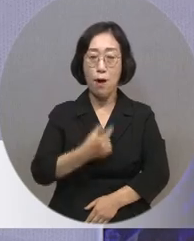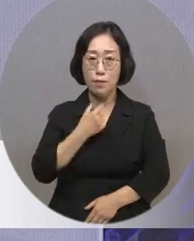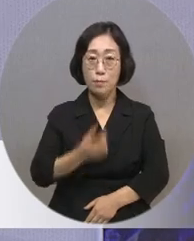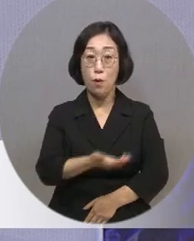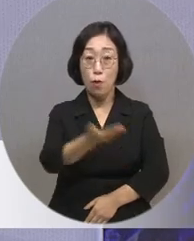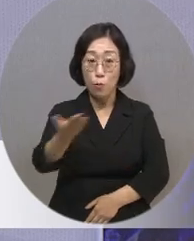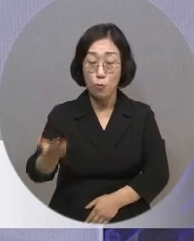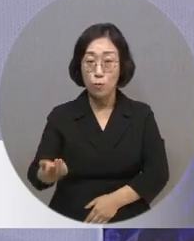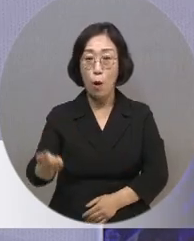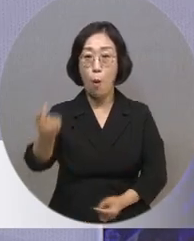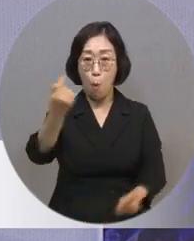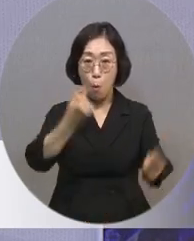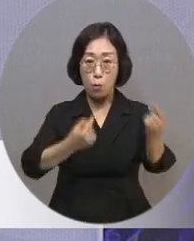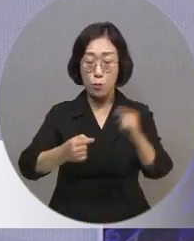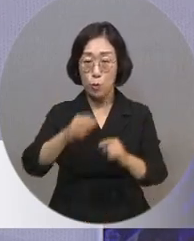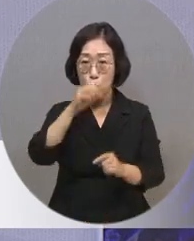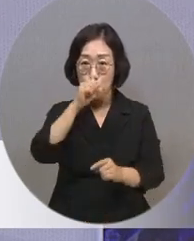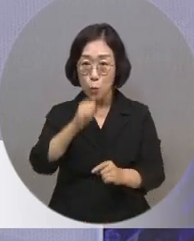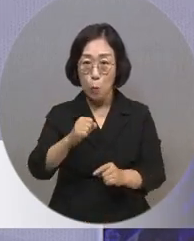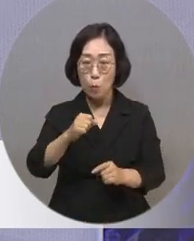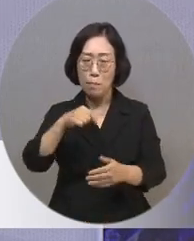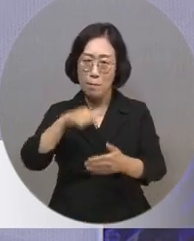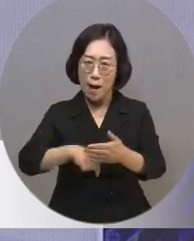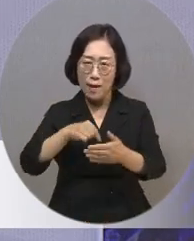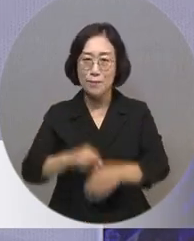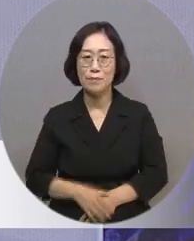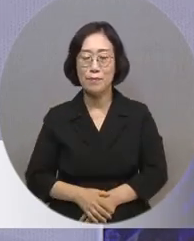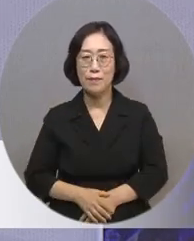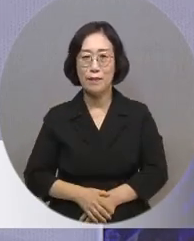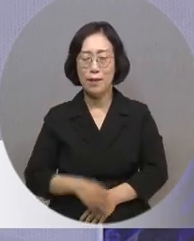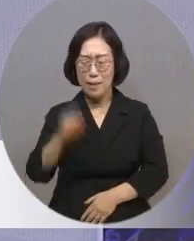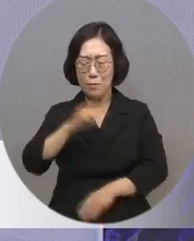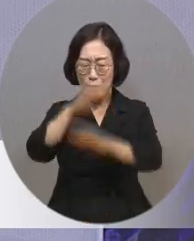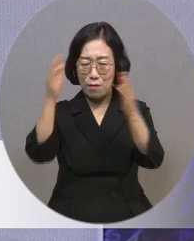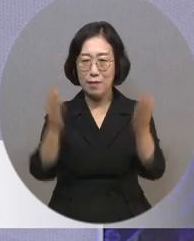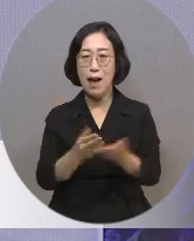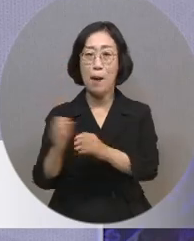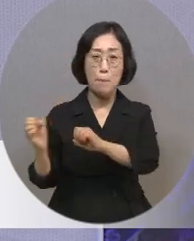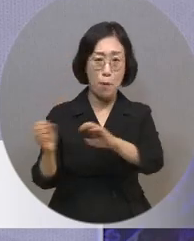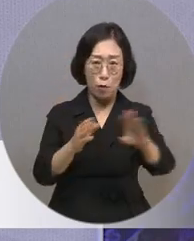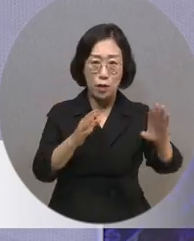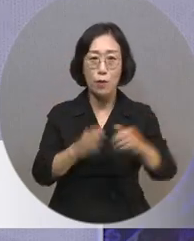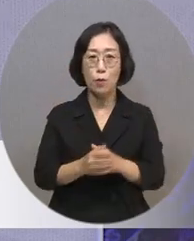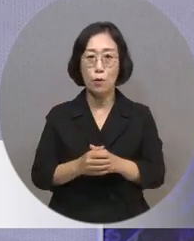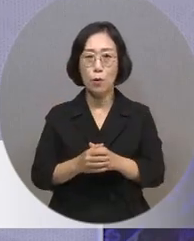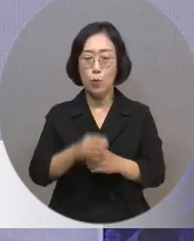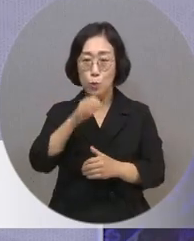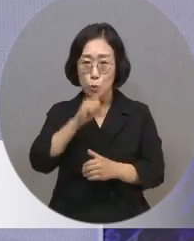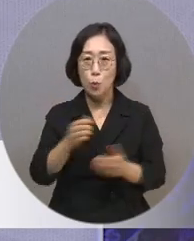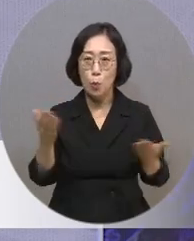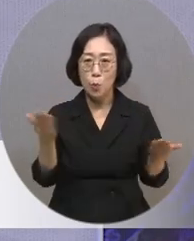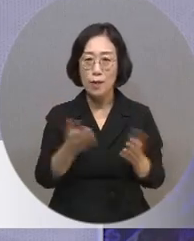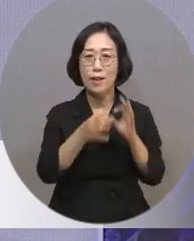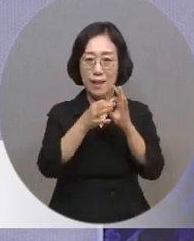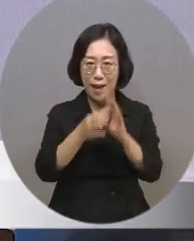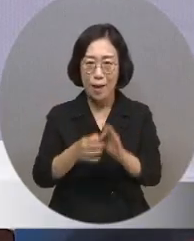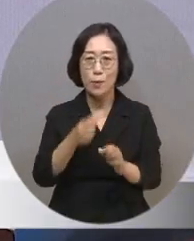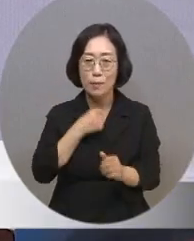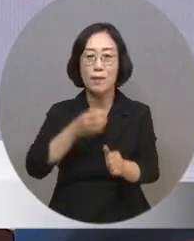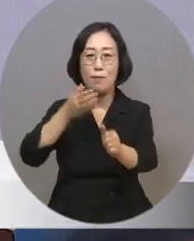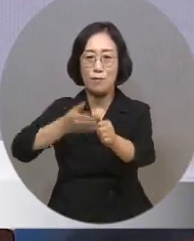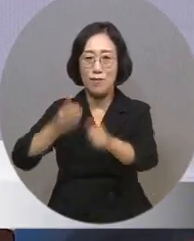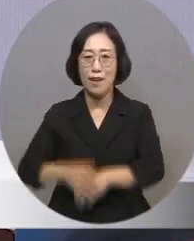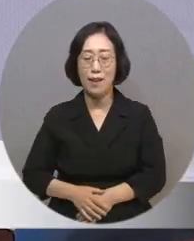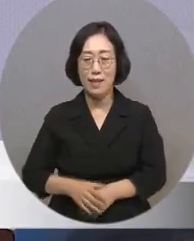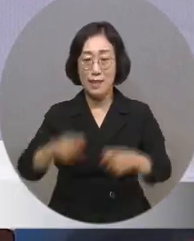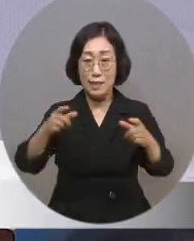오셔서 좋은 교류, 나쁜 건 다 적어버리고 좋은만 있기를 바랍니다. 이 지역